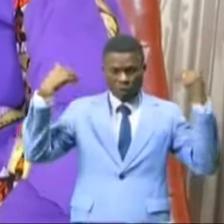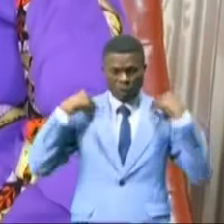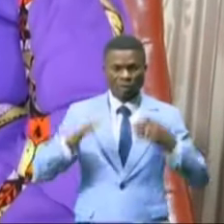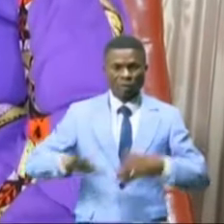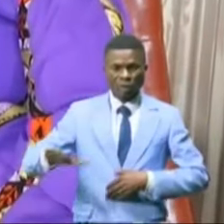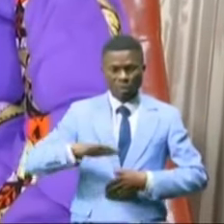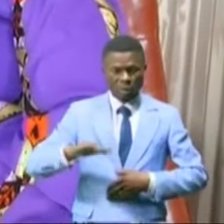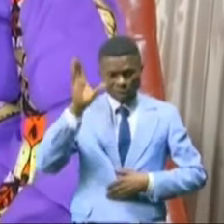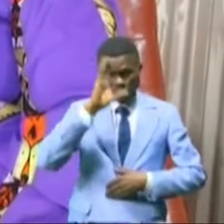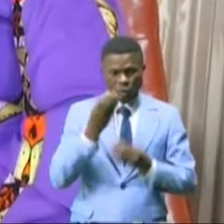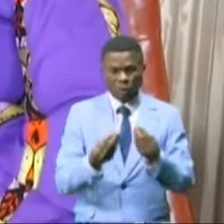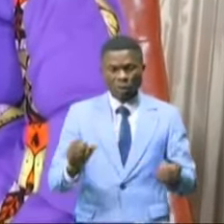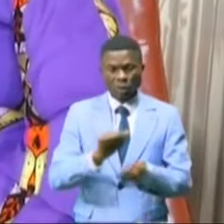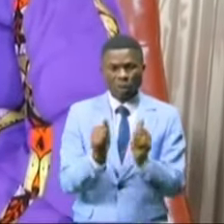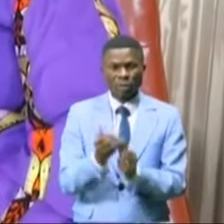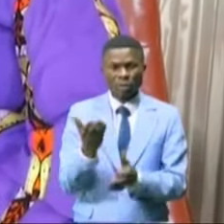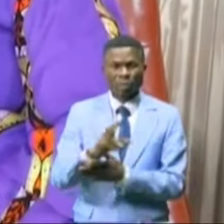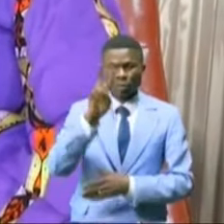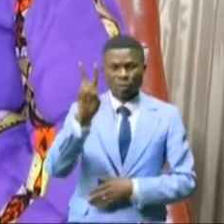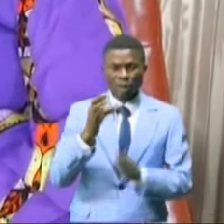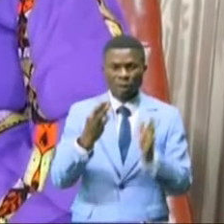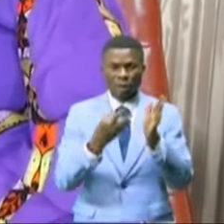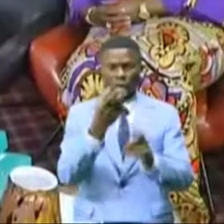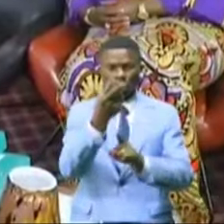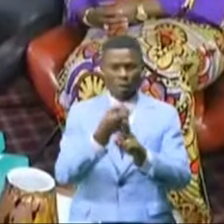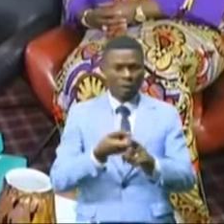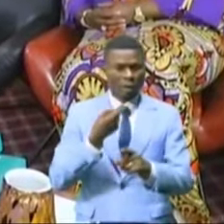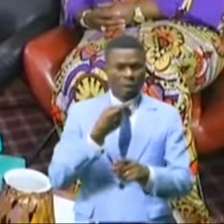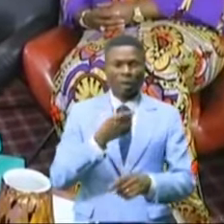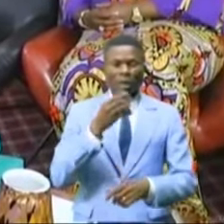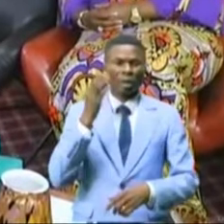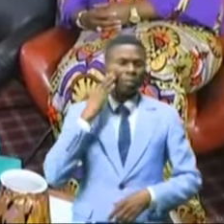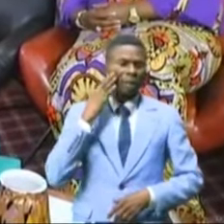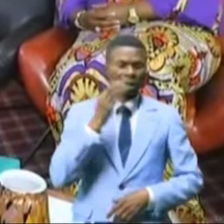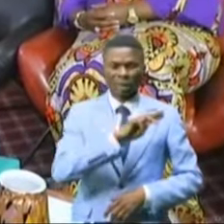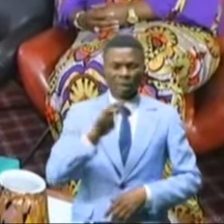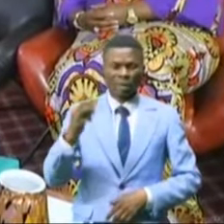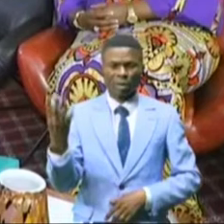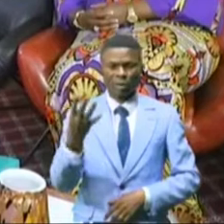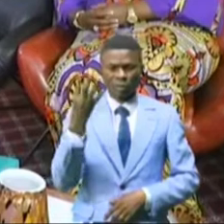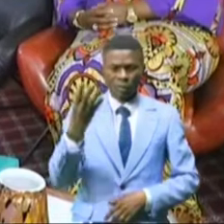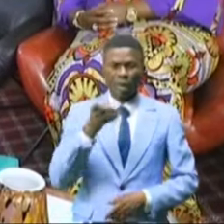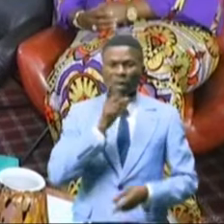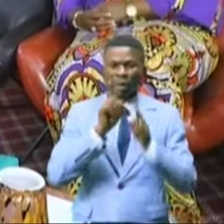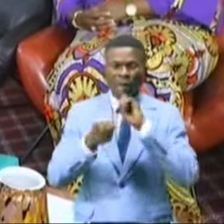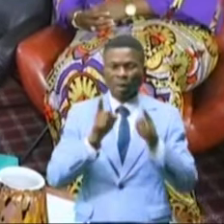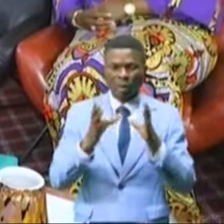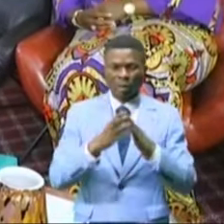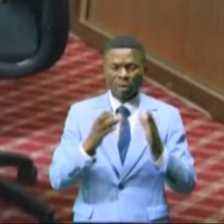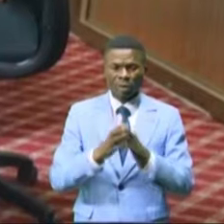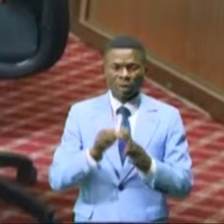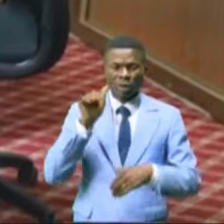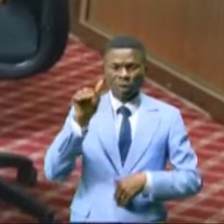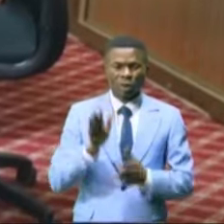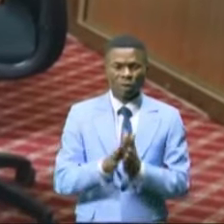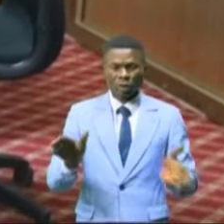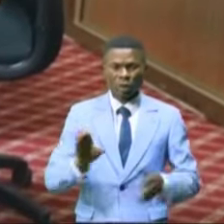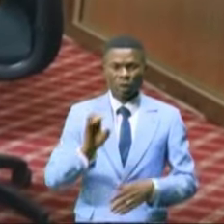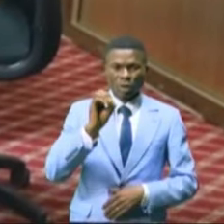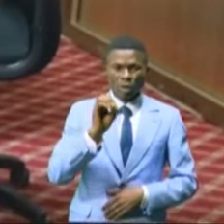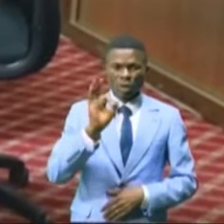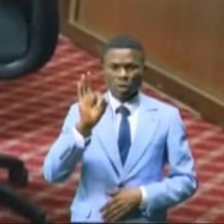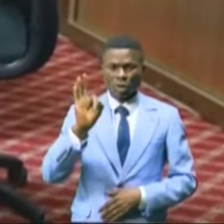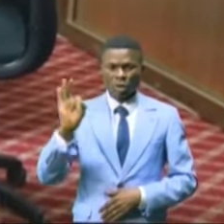pour décanter cette situation. Ce vendredi 8 mars 2024, Dr Isabelle Kalinga a échangé avec le directeur général de l'office des